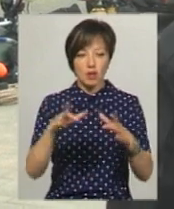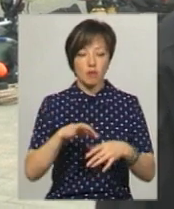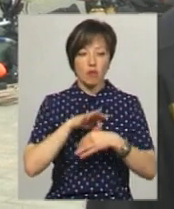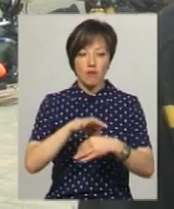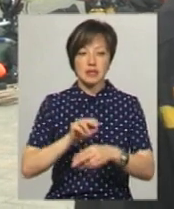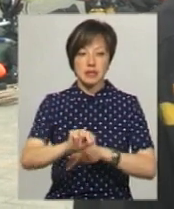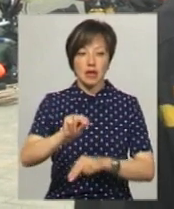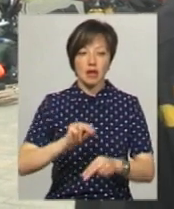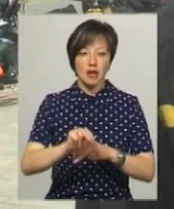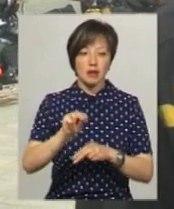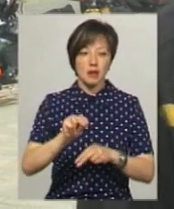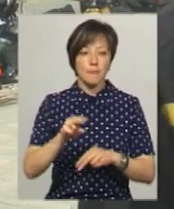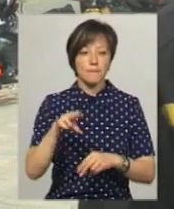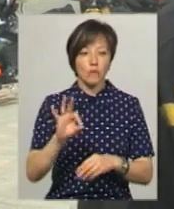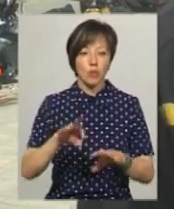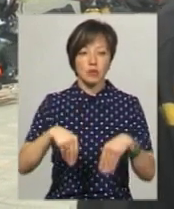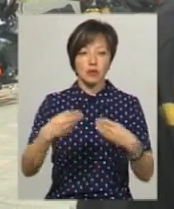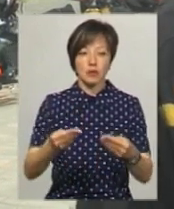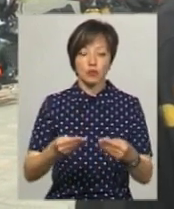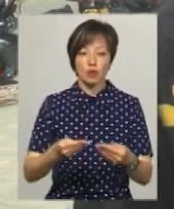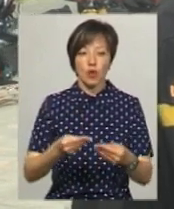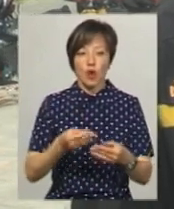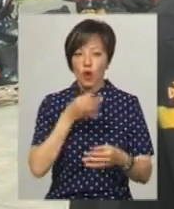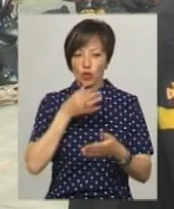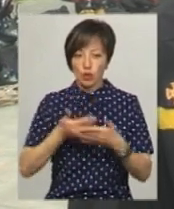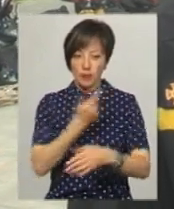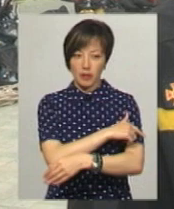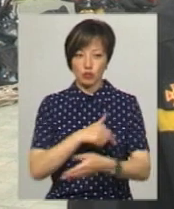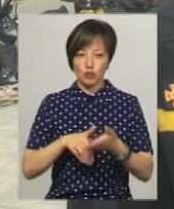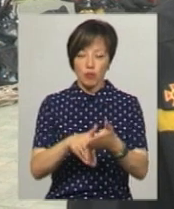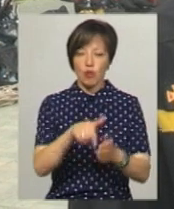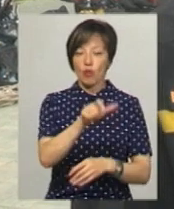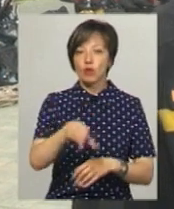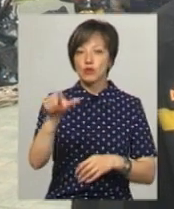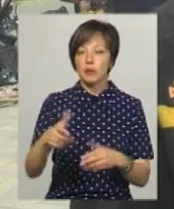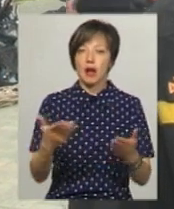проведені заняття по наданню домедичної допомоги особам,